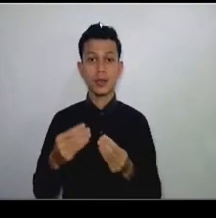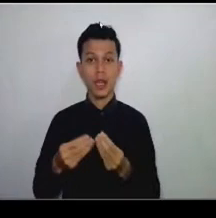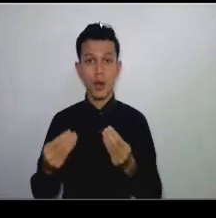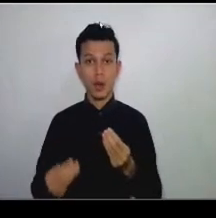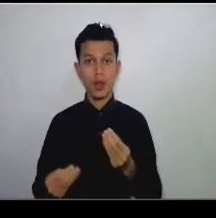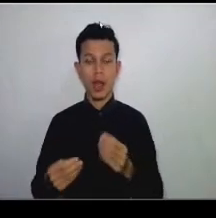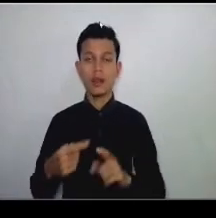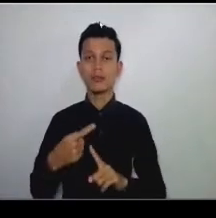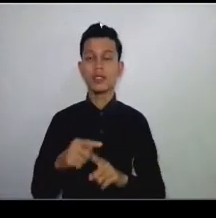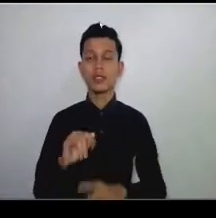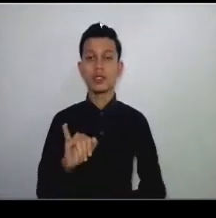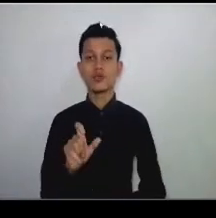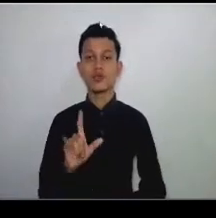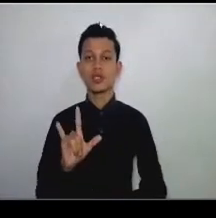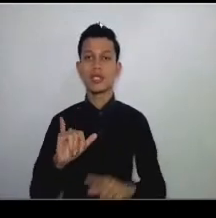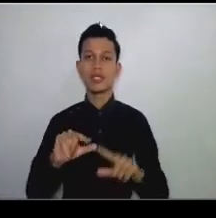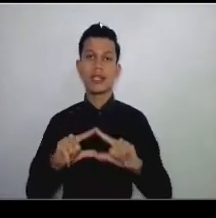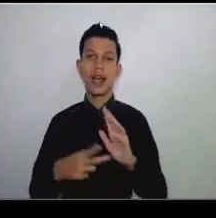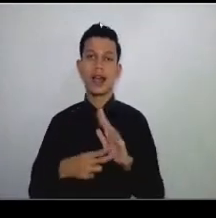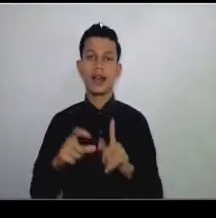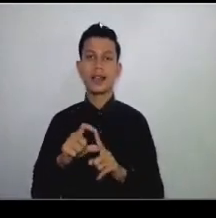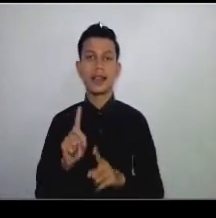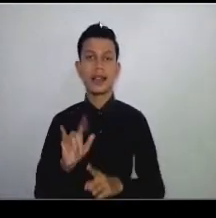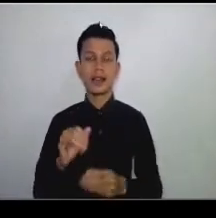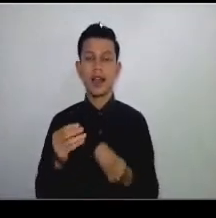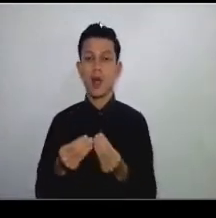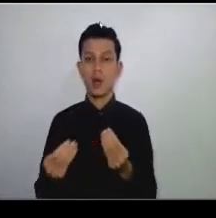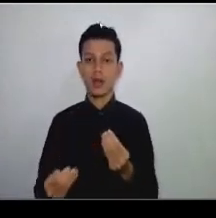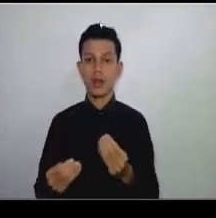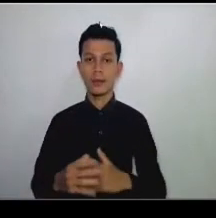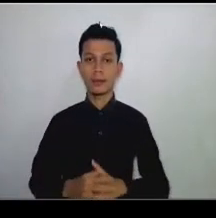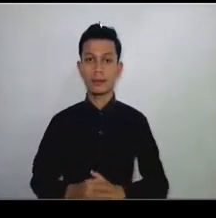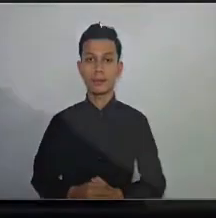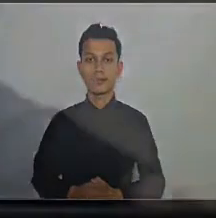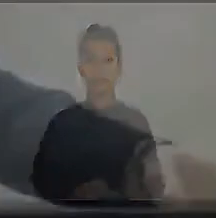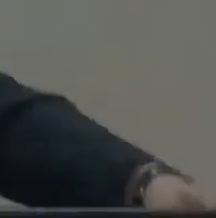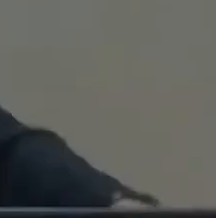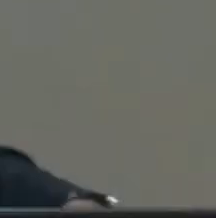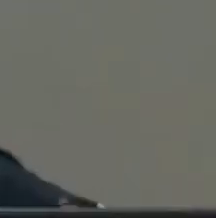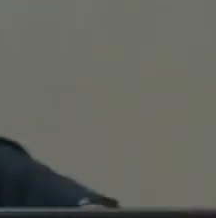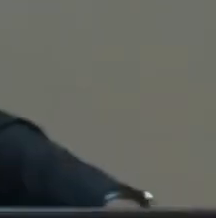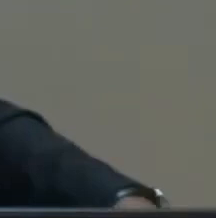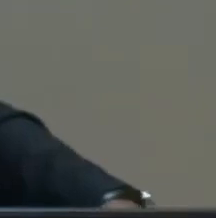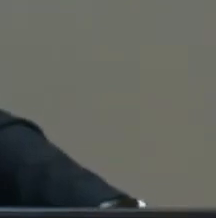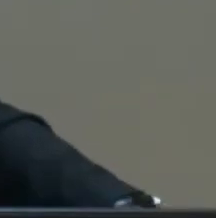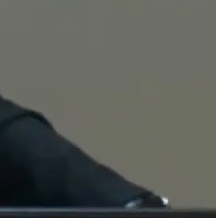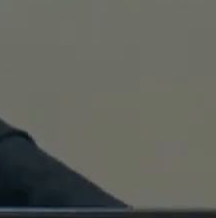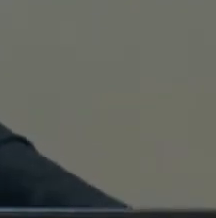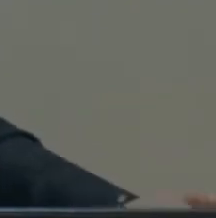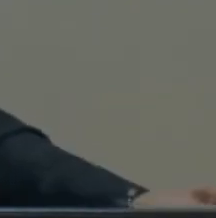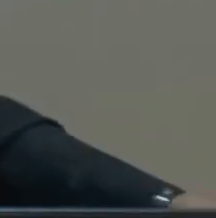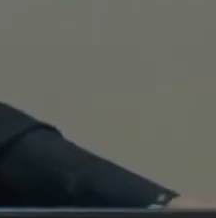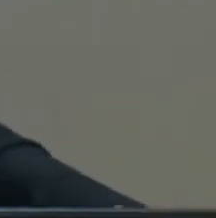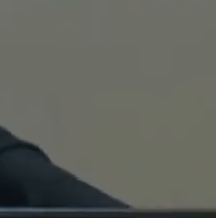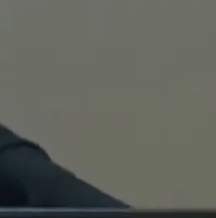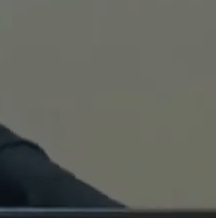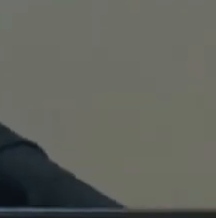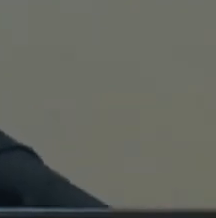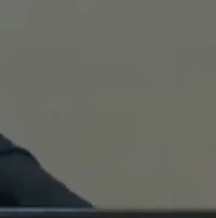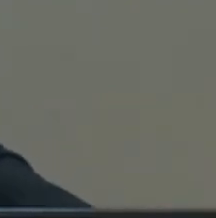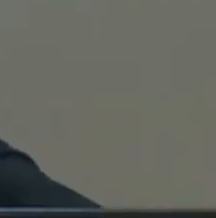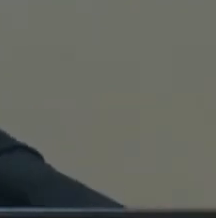dan yuliandri sebagai anggota saudara-saudara Dengan demikian ketiga putusan telah